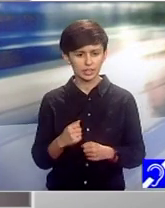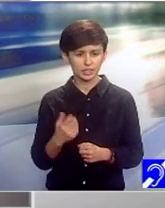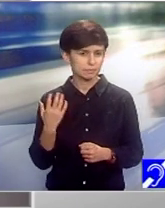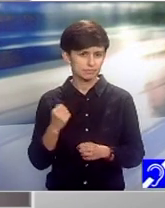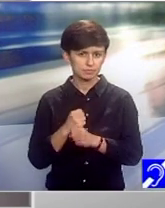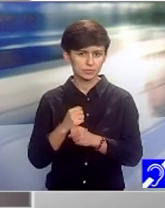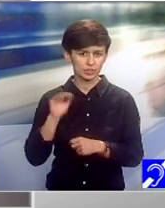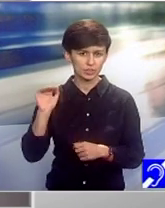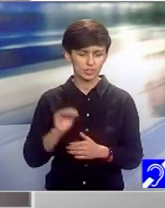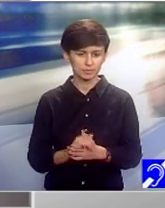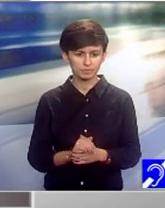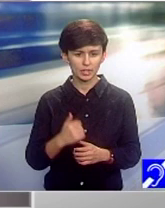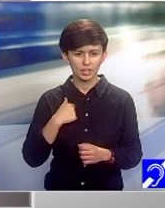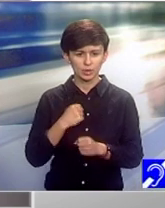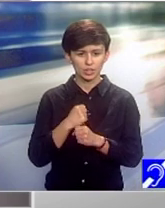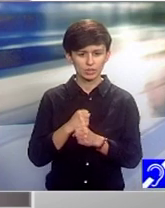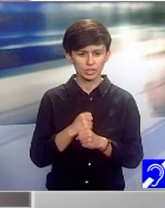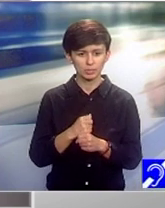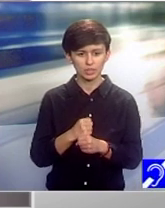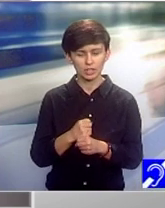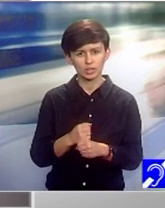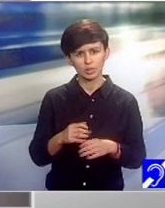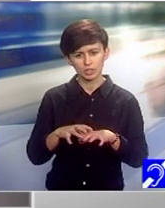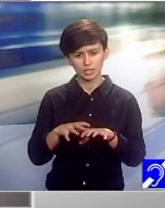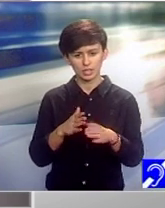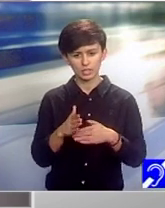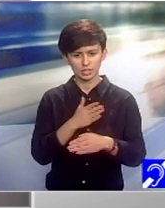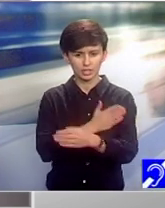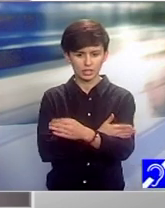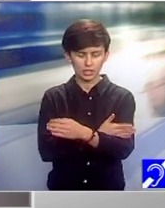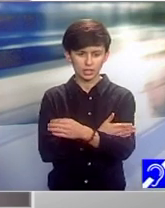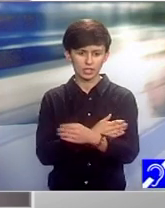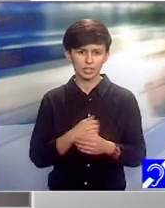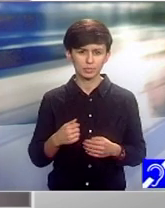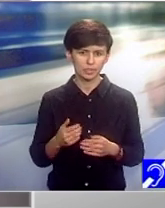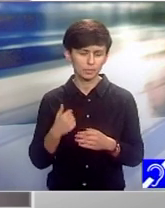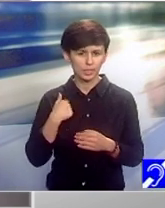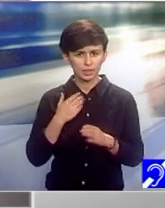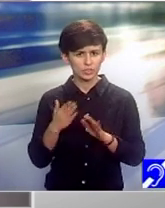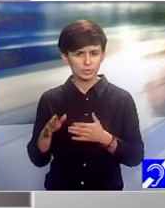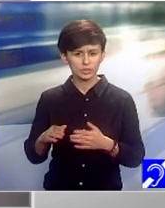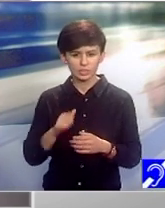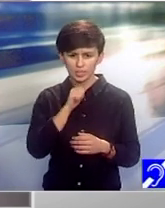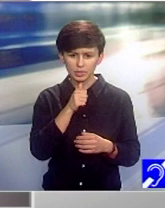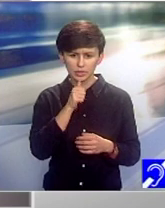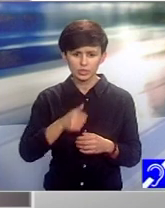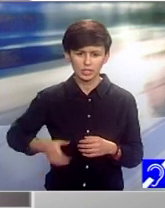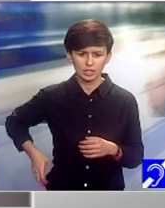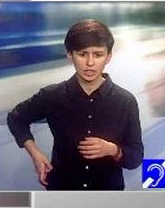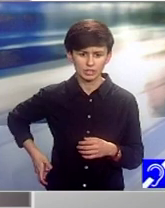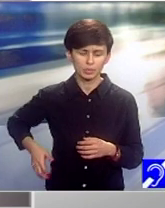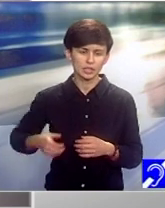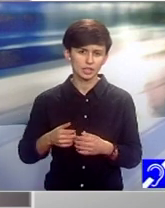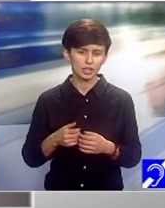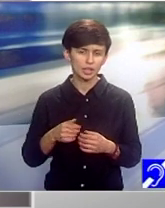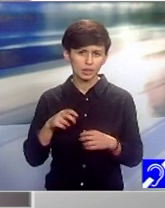Lucram la un gater de atlemnul, am început să mă doare spatele și am crezut că am făcut hernie de disc. Am mers la un control